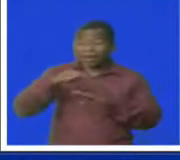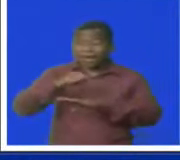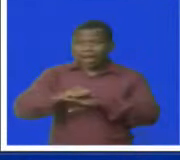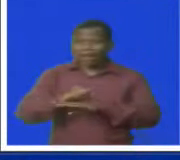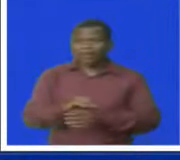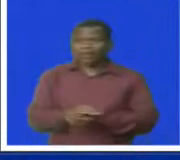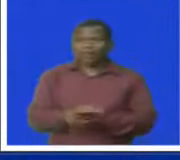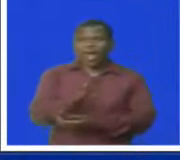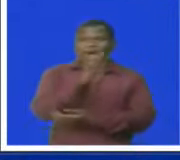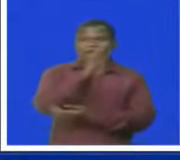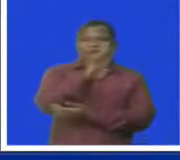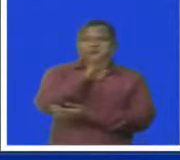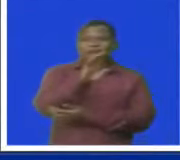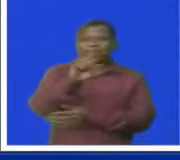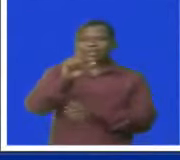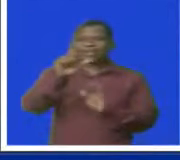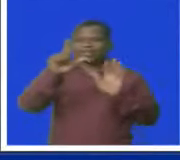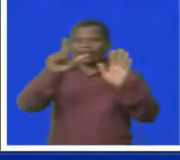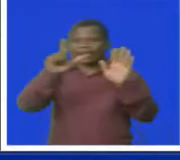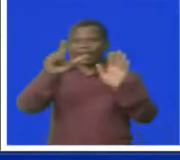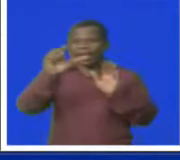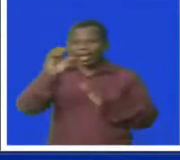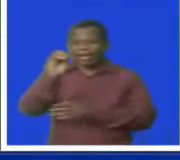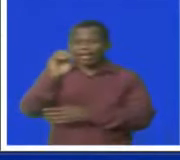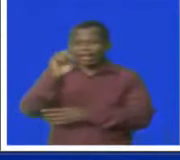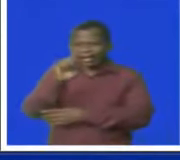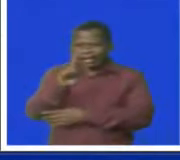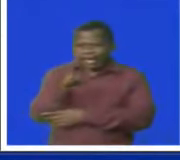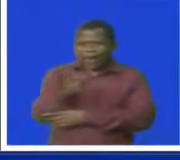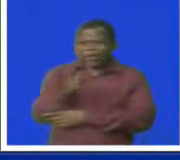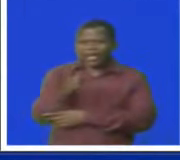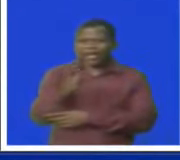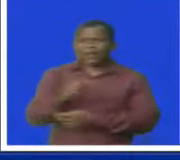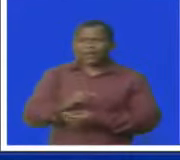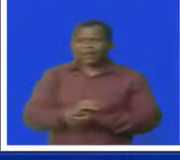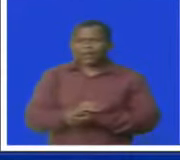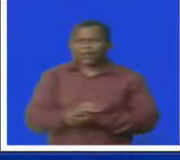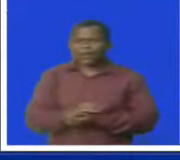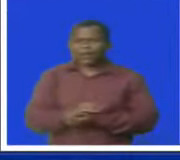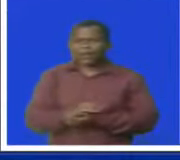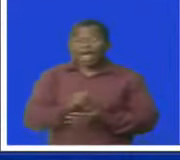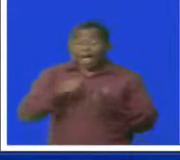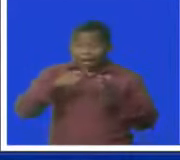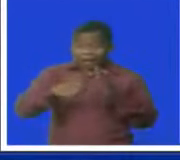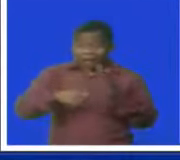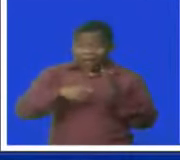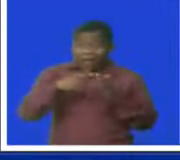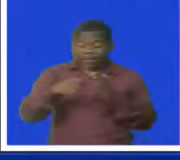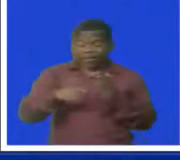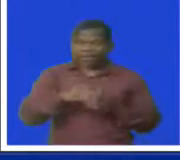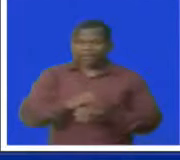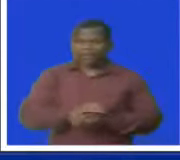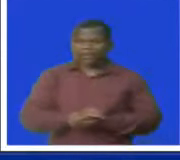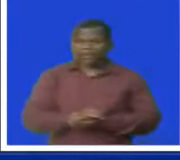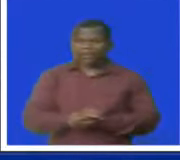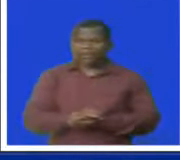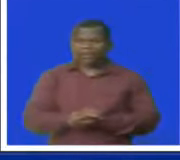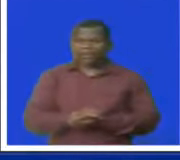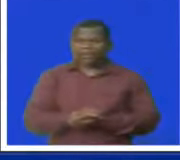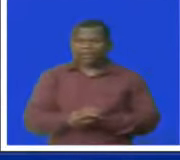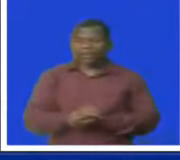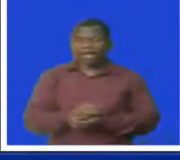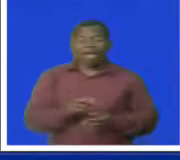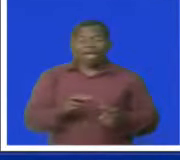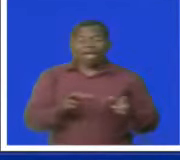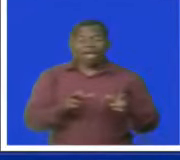470,000 ukuthi ku rehabilitate le scheme lesizala lebesolo sikhona. Sihlalo ke wawolo msebenzi Joseph Cebo uvete